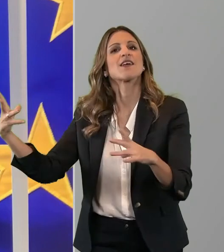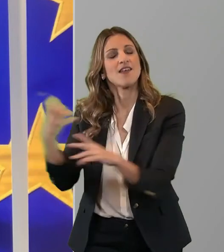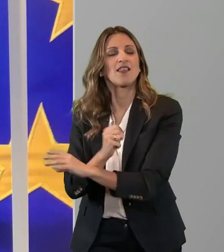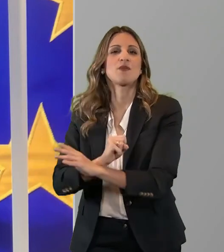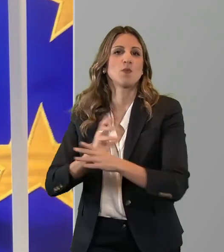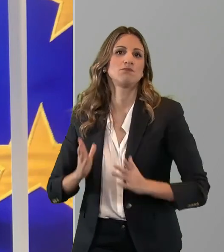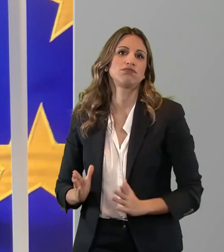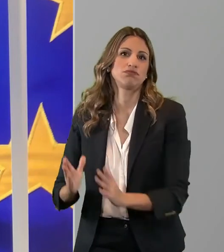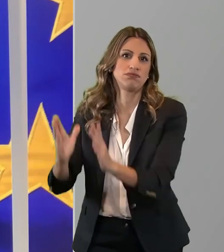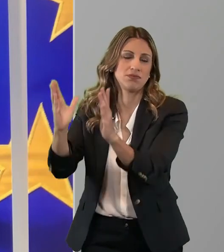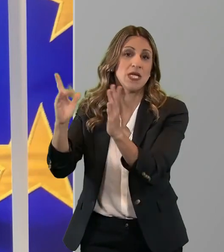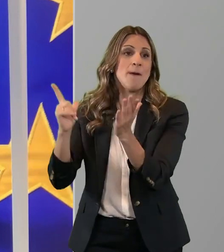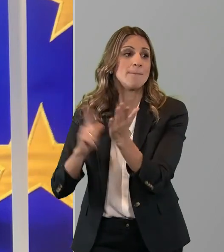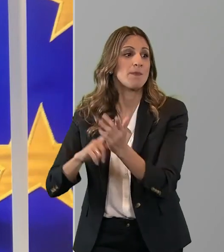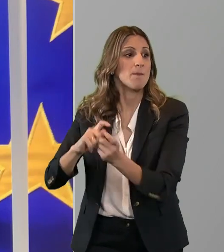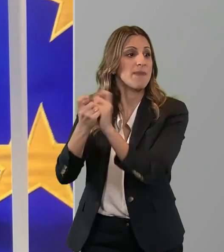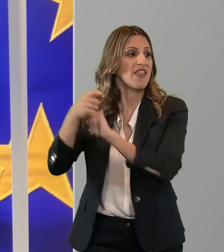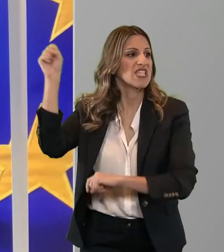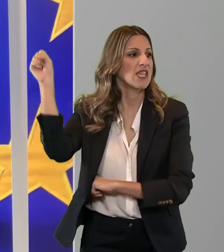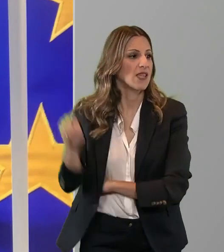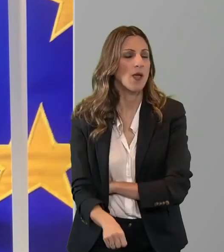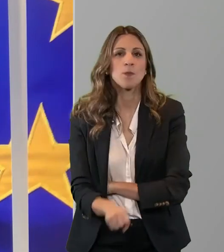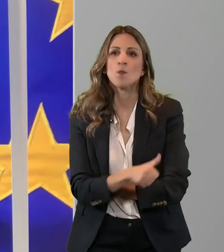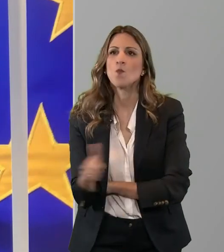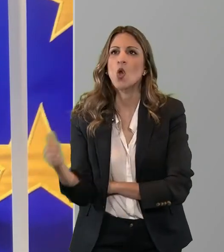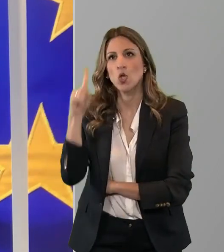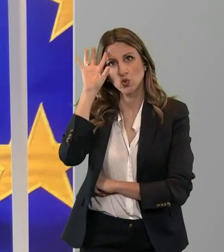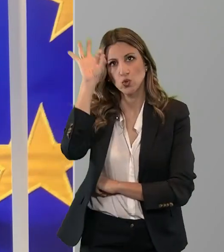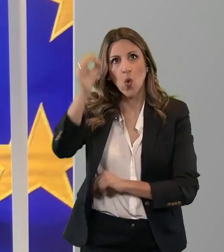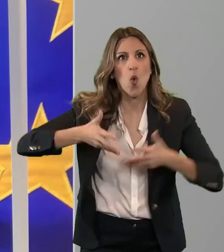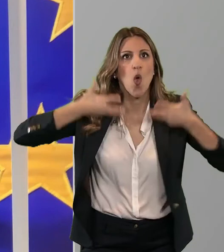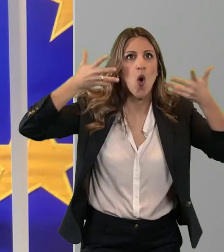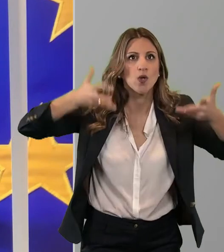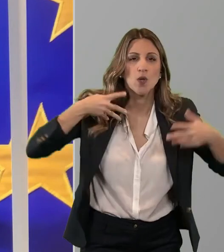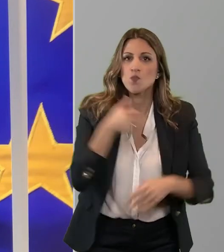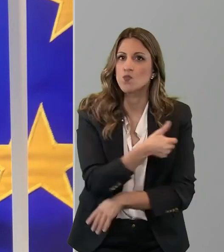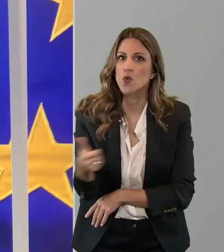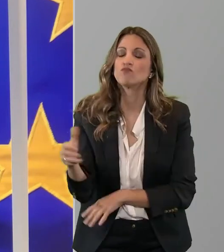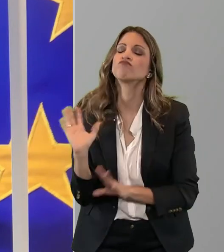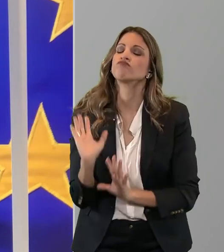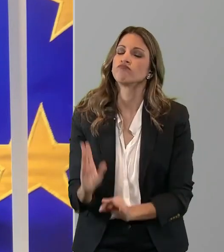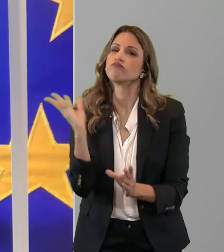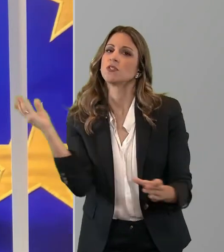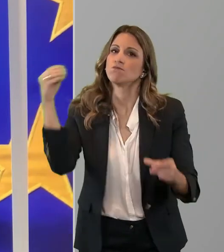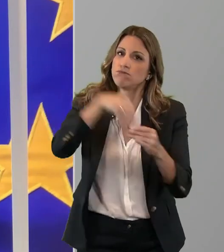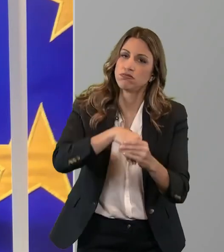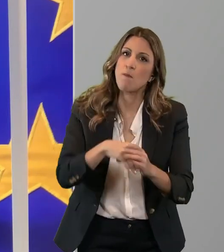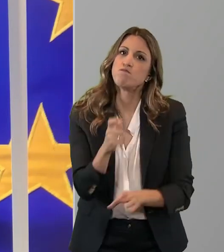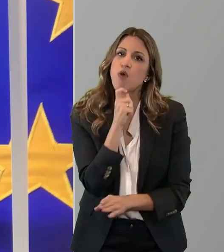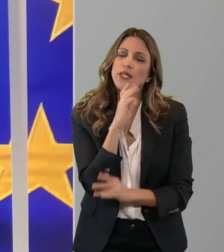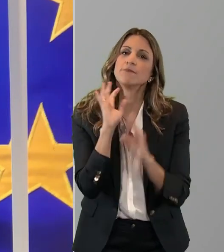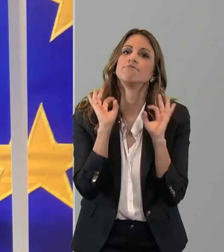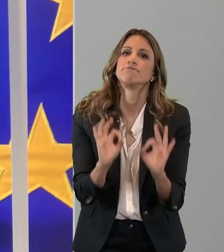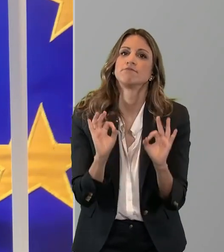θα εξασφαλίσει τη μετάβαση όχι ως διακηρυκτικό στόχο, αλλά ως μια συμπεριληπτική πολιτική που δεν θα